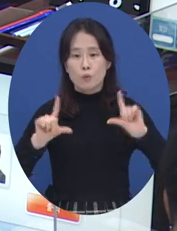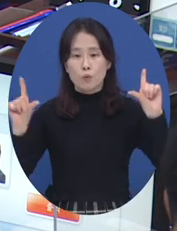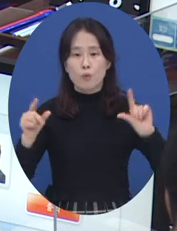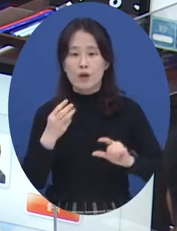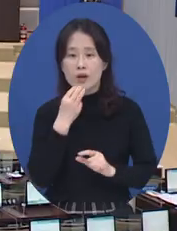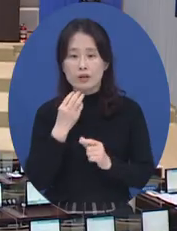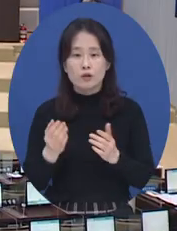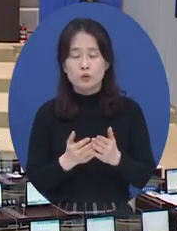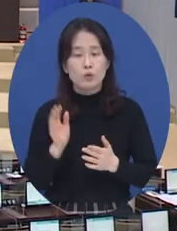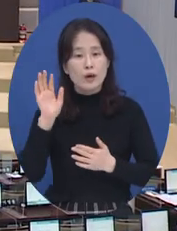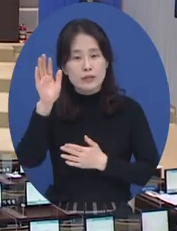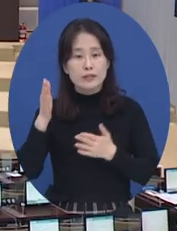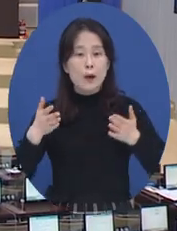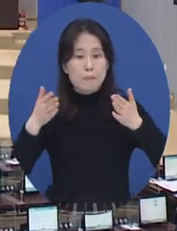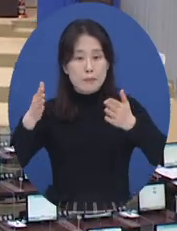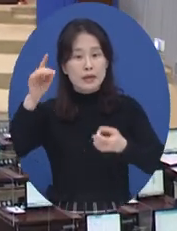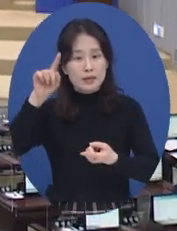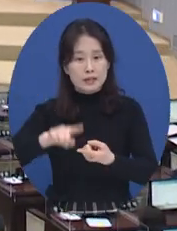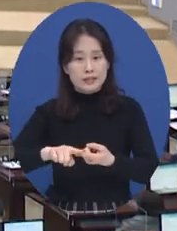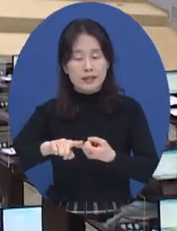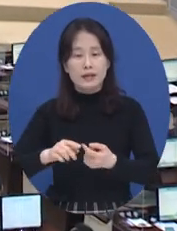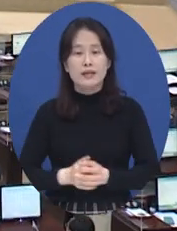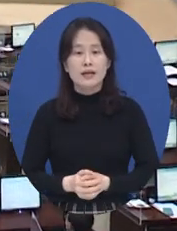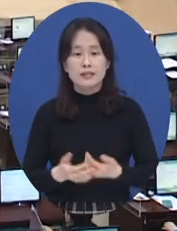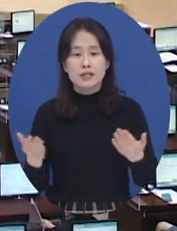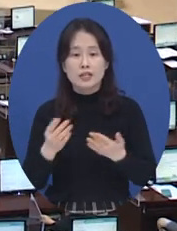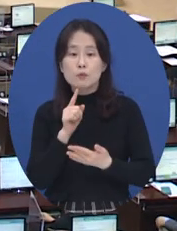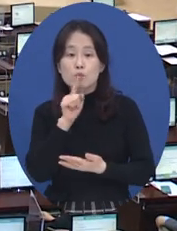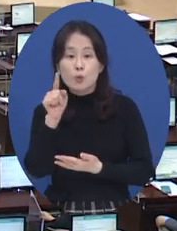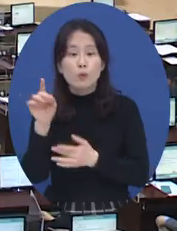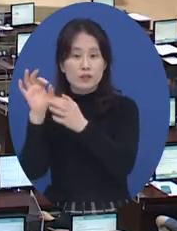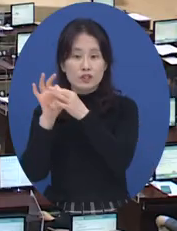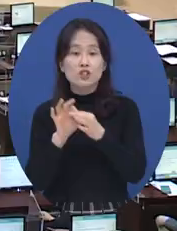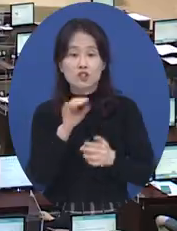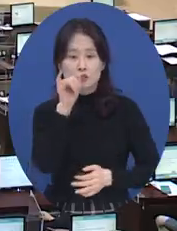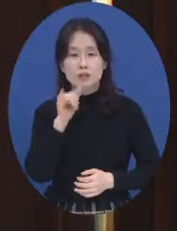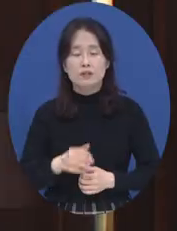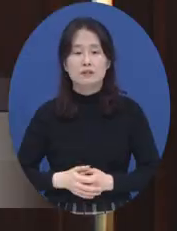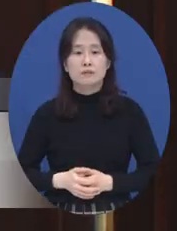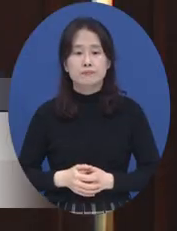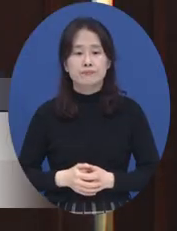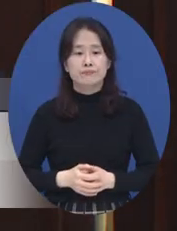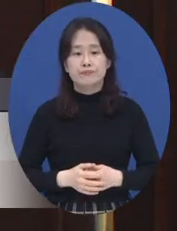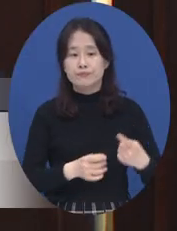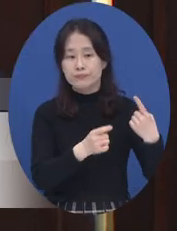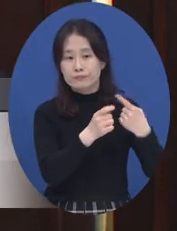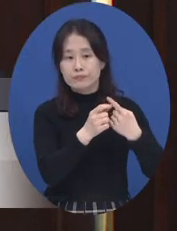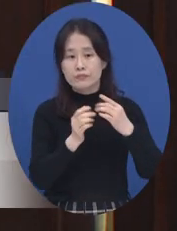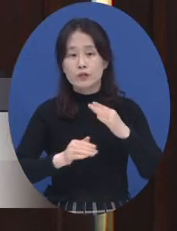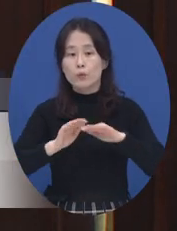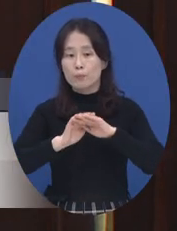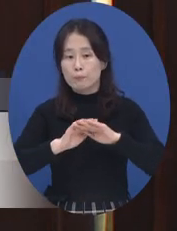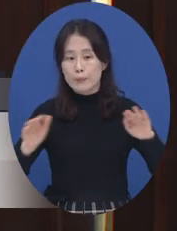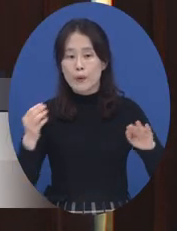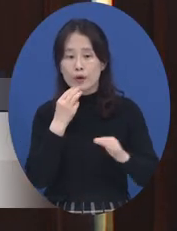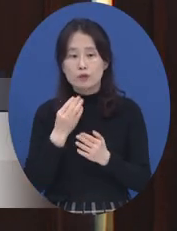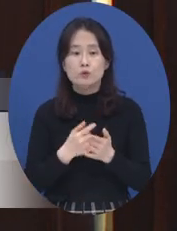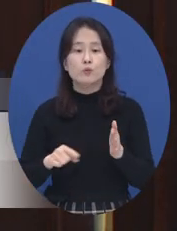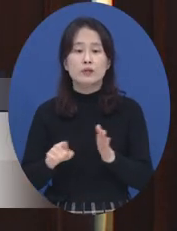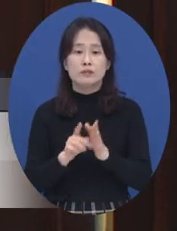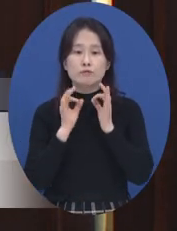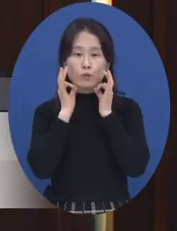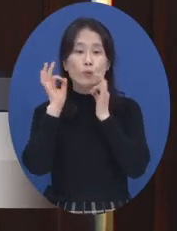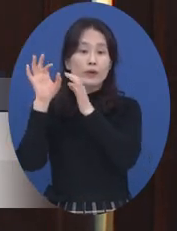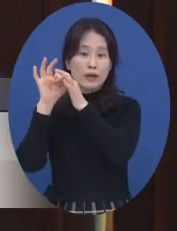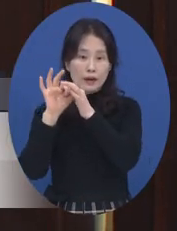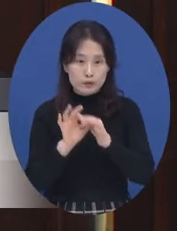2021년 경기도가 나아가야 할 방향에 대한 업무 보고도 이어졌습니다. 첫째, 공정한 경기도를